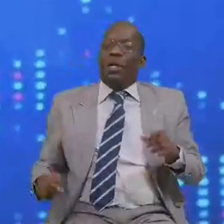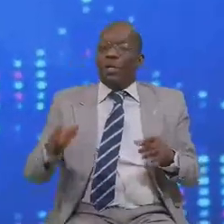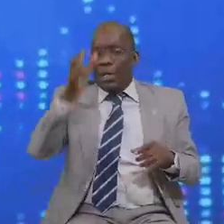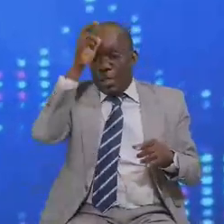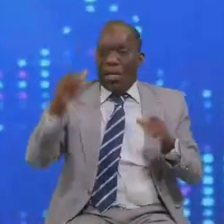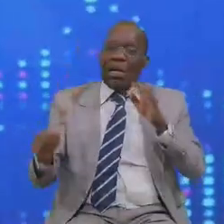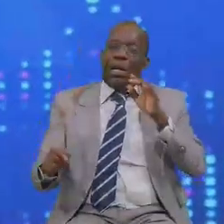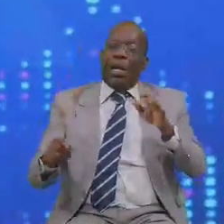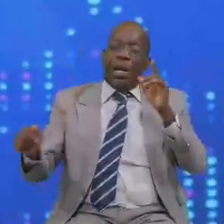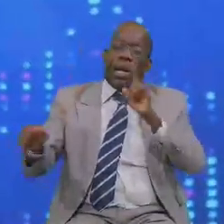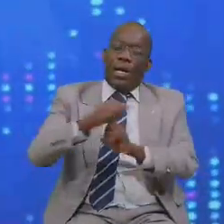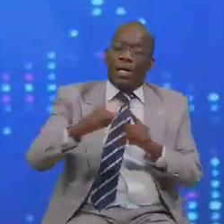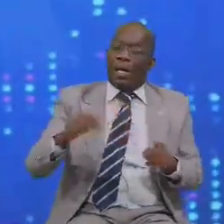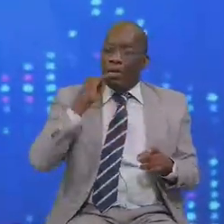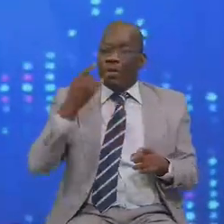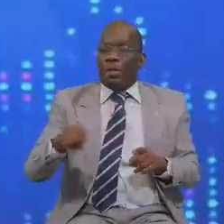est l'œuvre du diable.